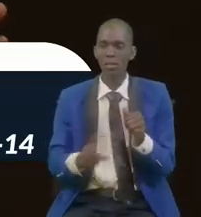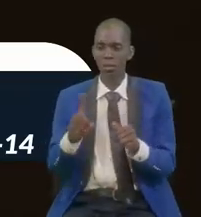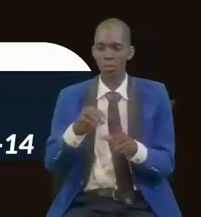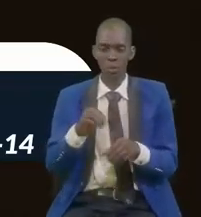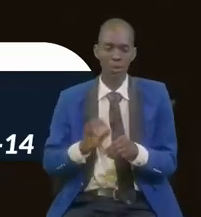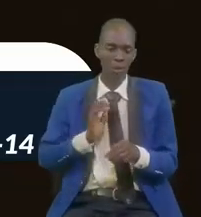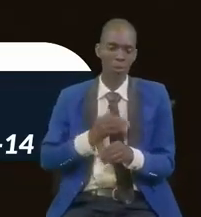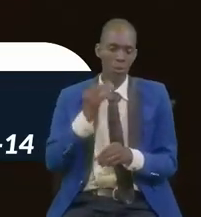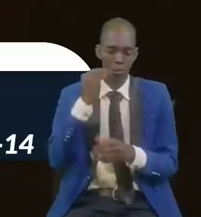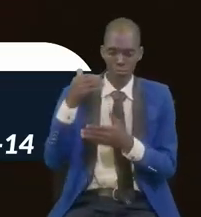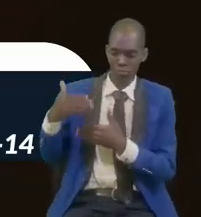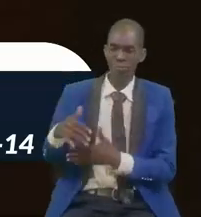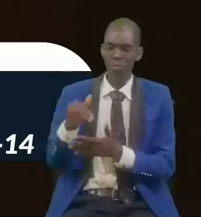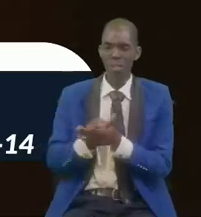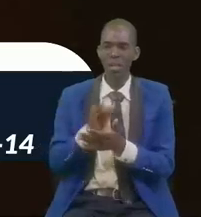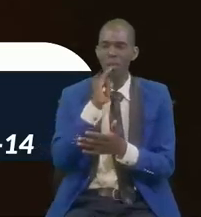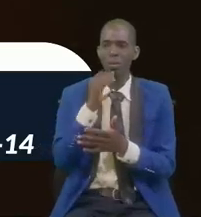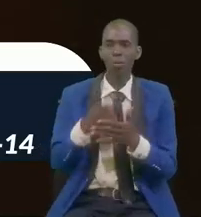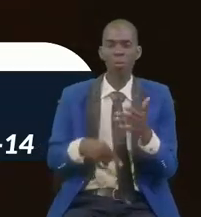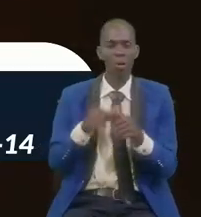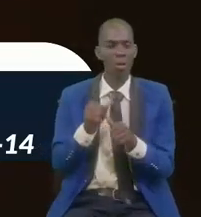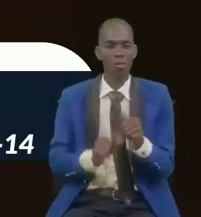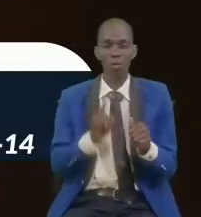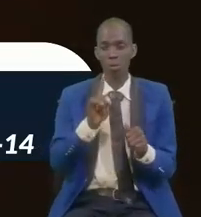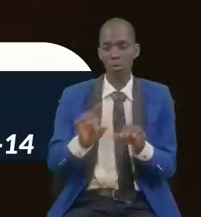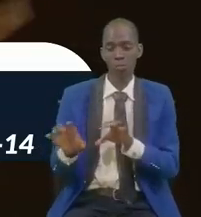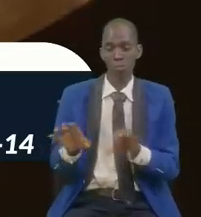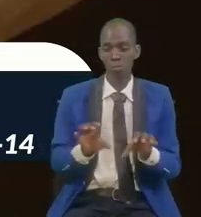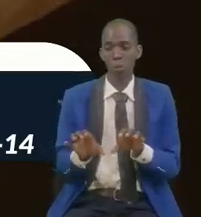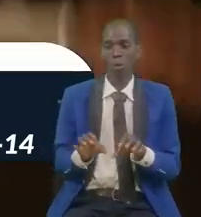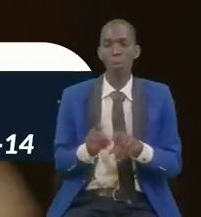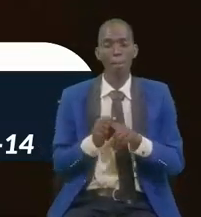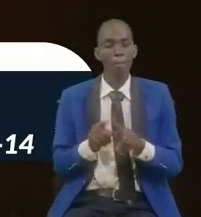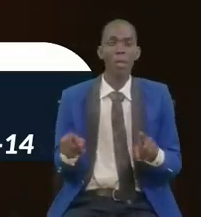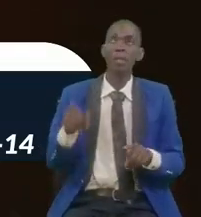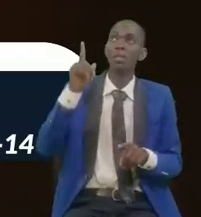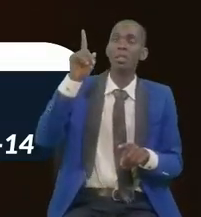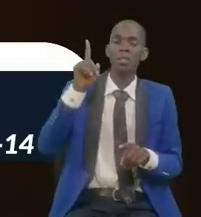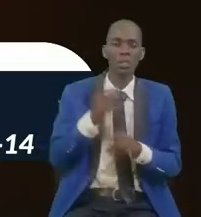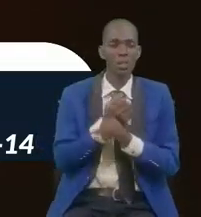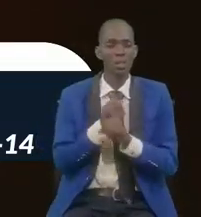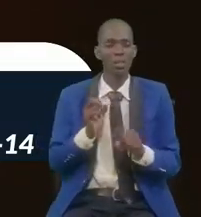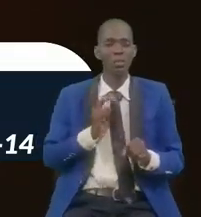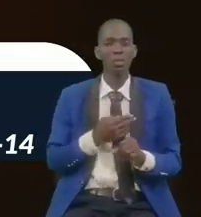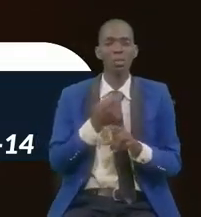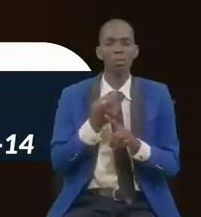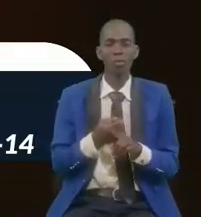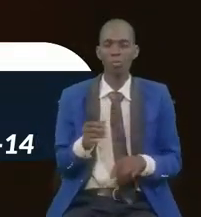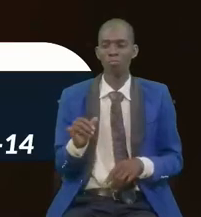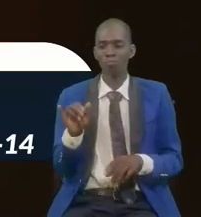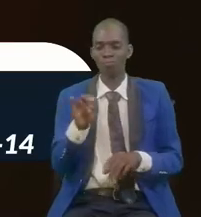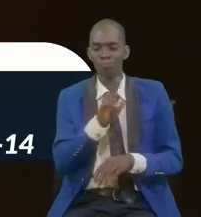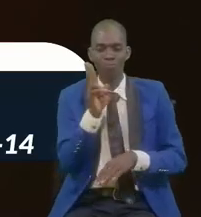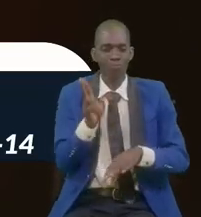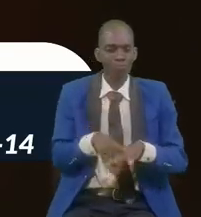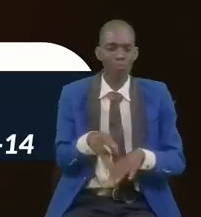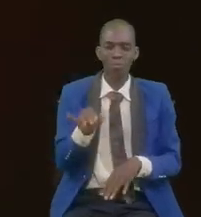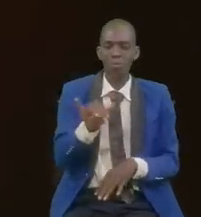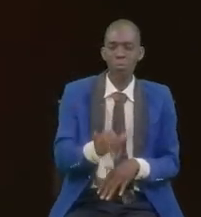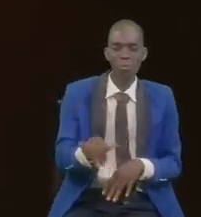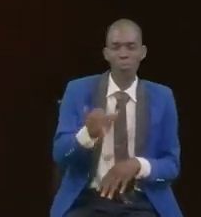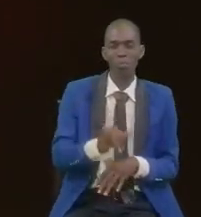notre quartier, c'est ce que tout le monde fait. Mais lui, il nous a racheté de toute iniquité. les